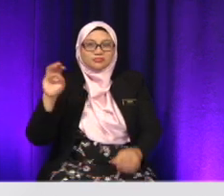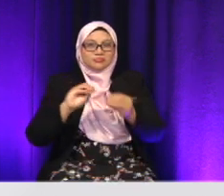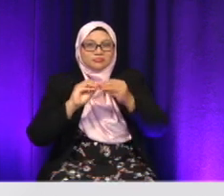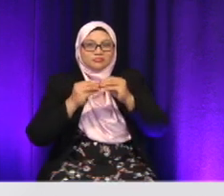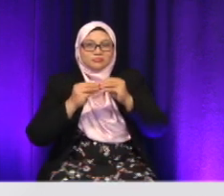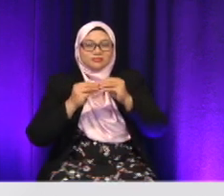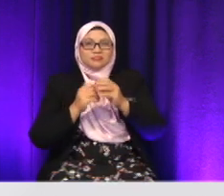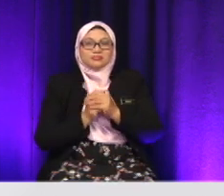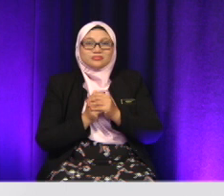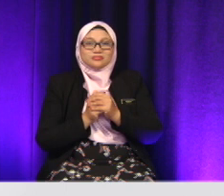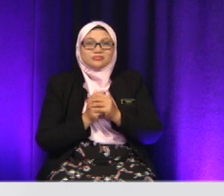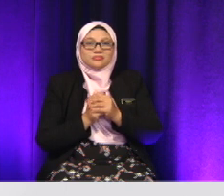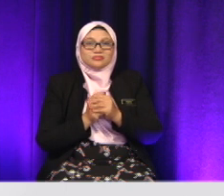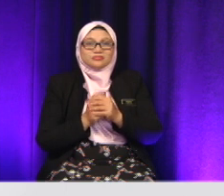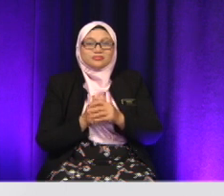Oke